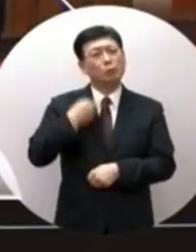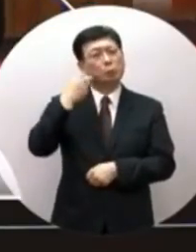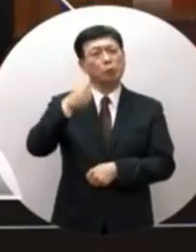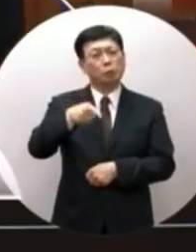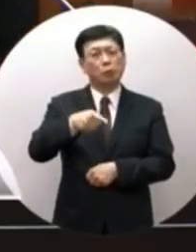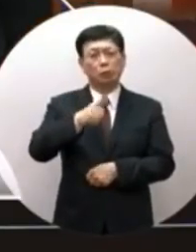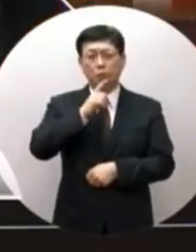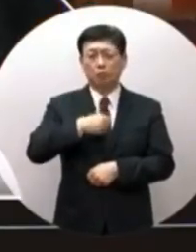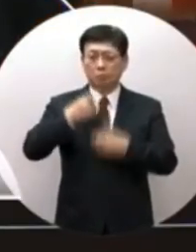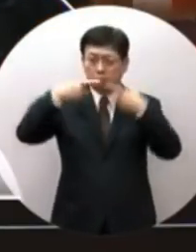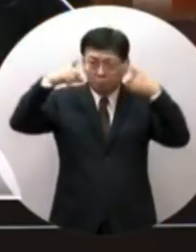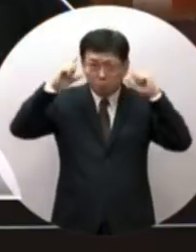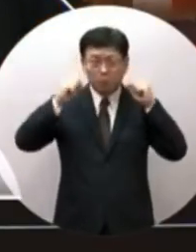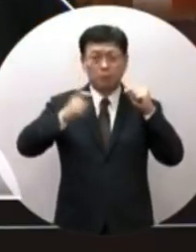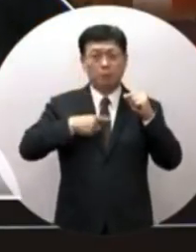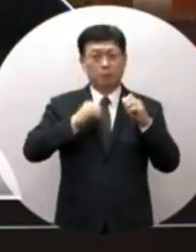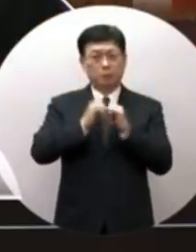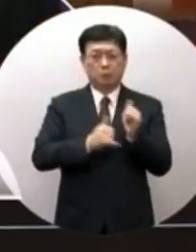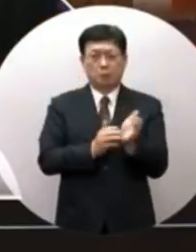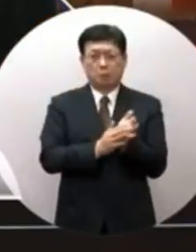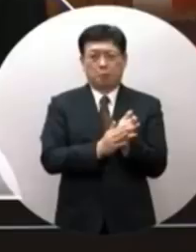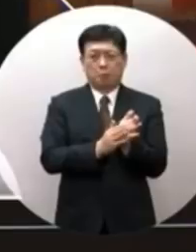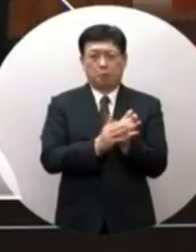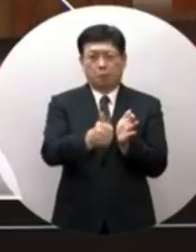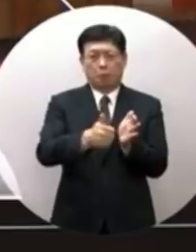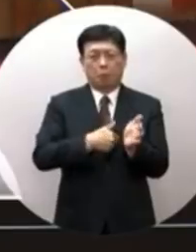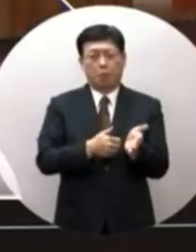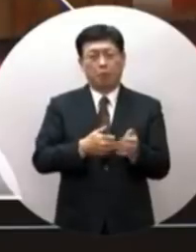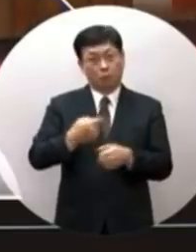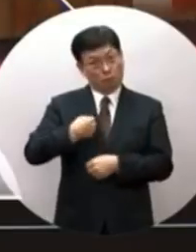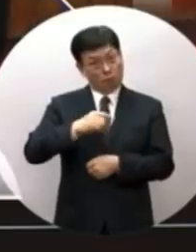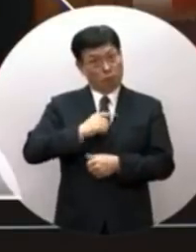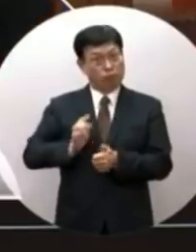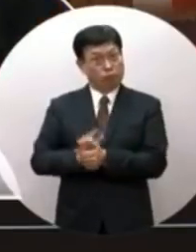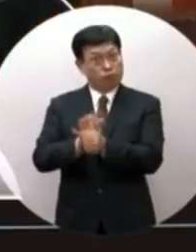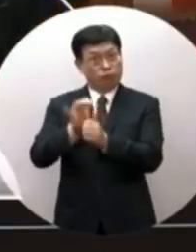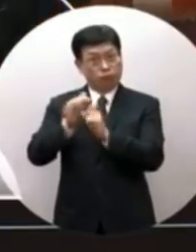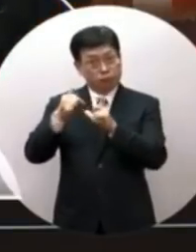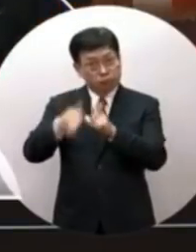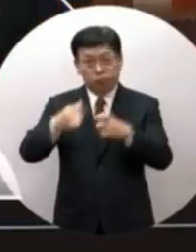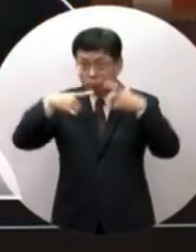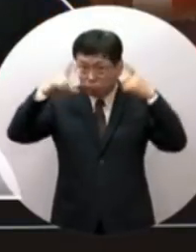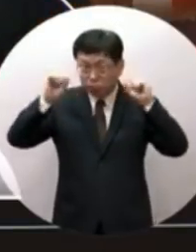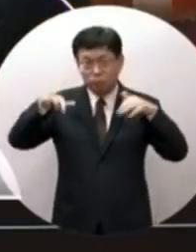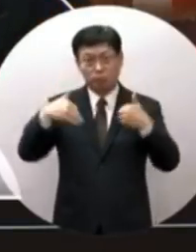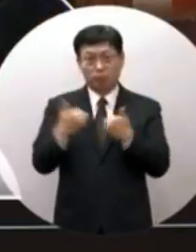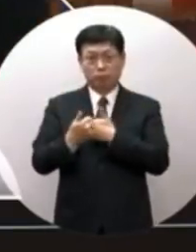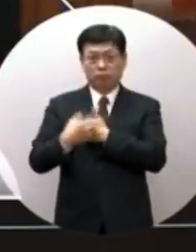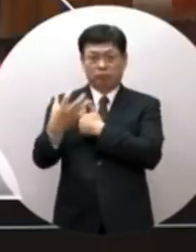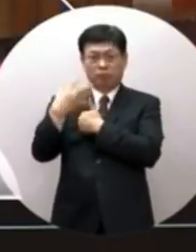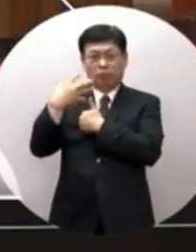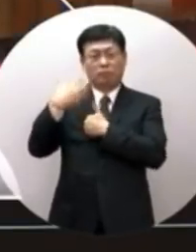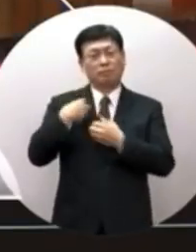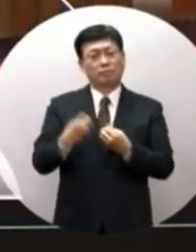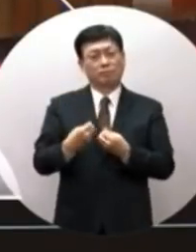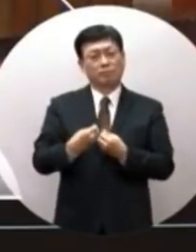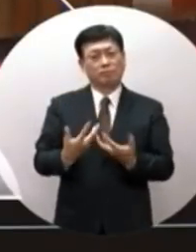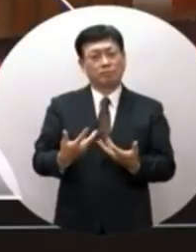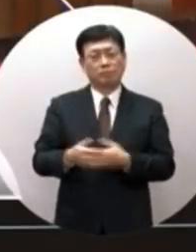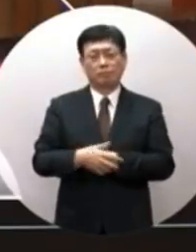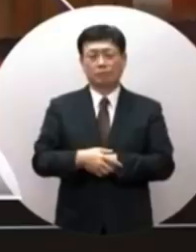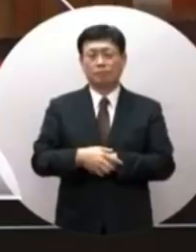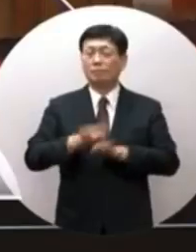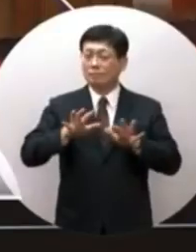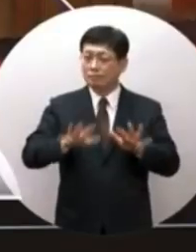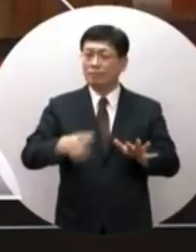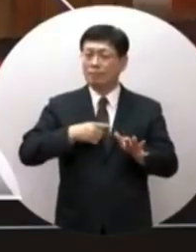觉恁做口罩，大家拢甲恁俄罗，甲恁肯定。我伫推展社区的口罩，遐一直伫甲我修理。我来